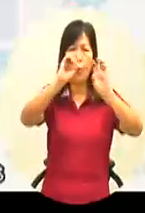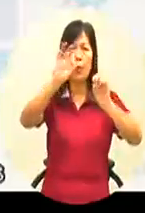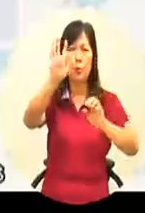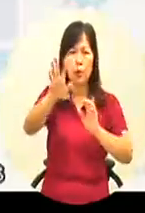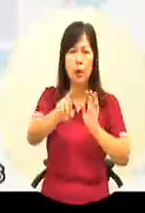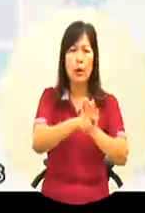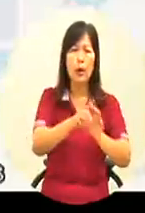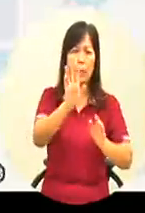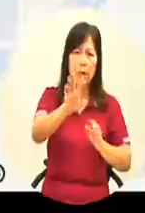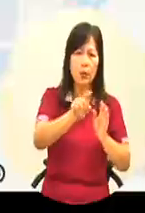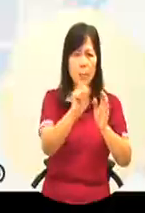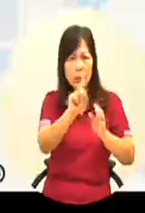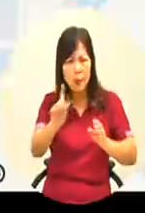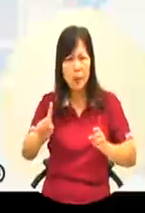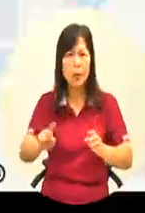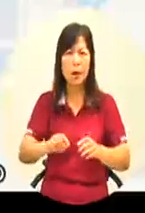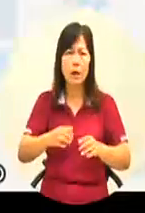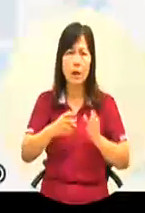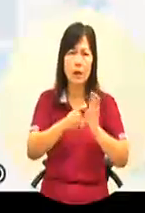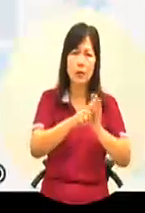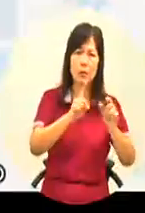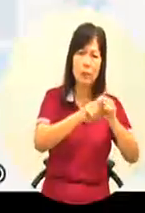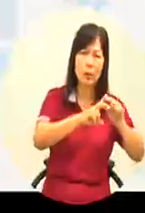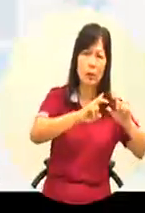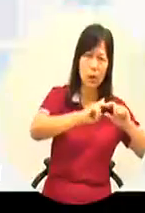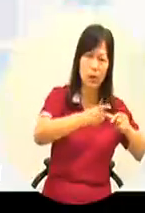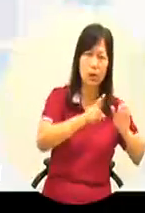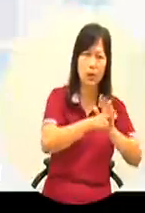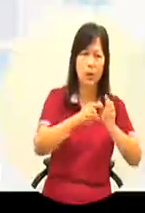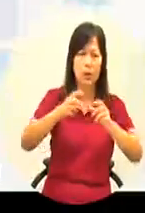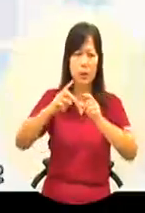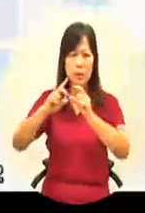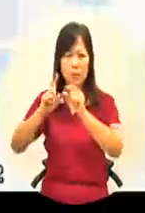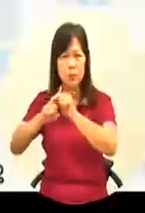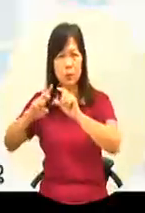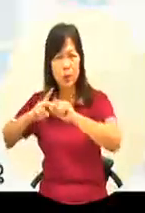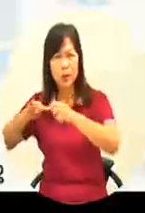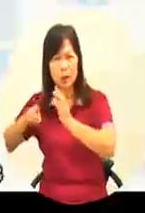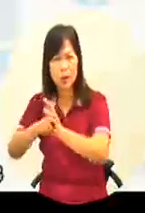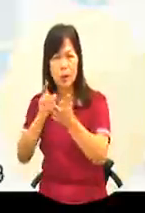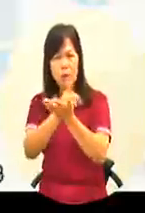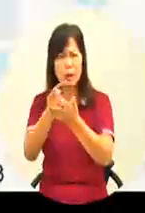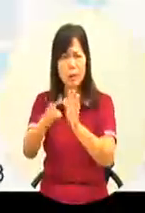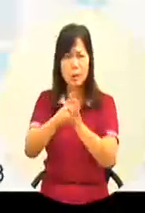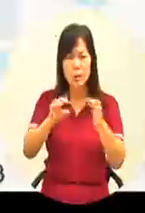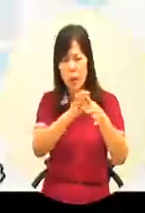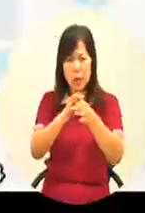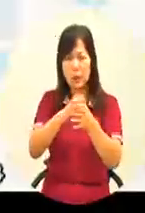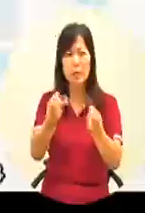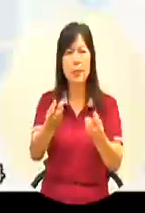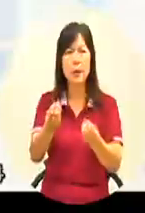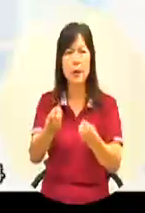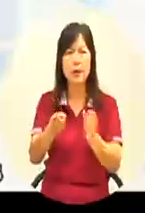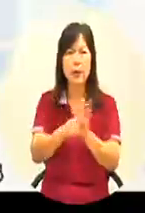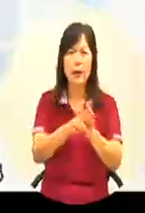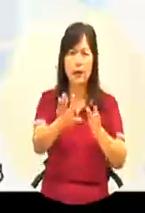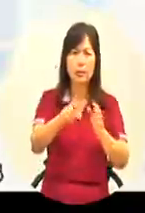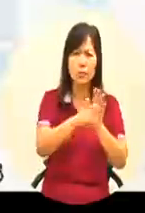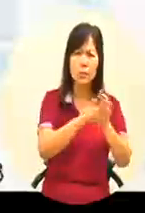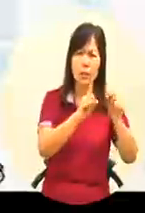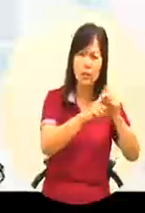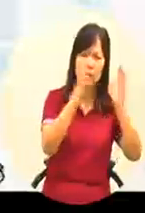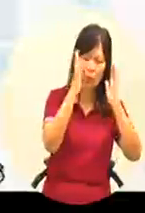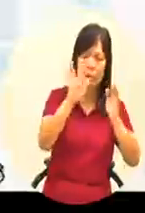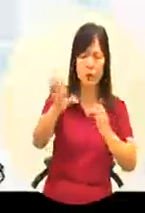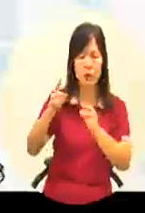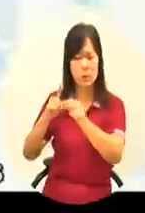有永和路，中和有永和路，中和有中和路，中和有永和路，可是彼此却没有连接。那永和有中正路，中和也有中